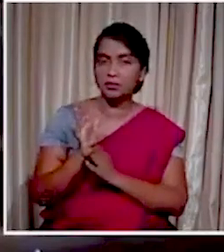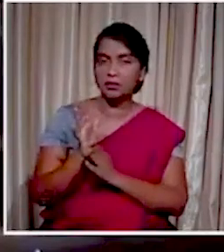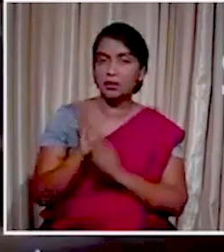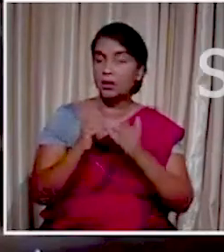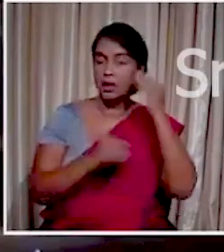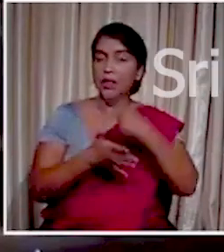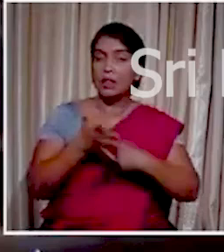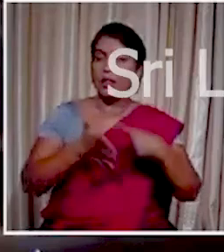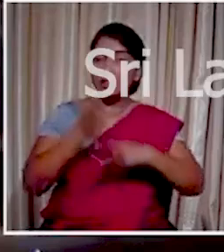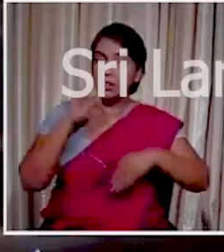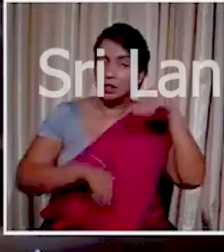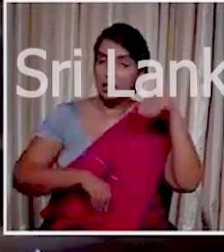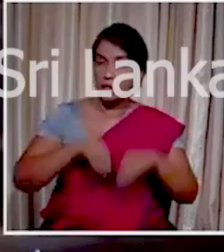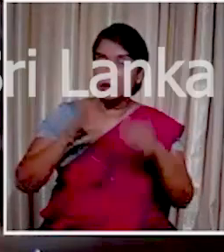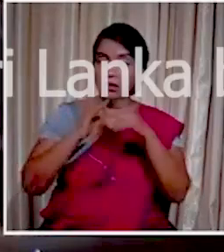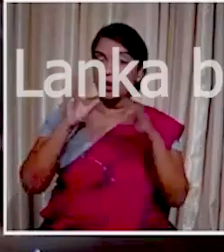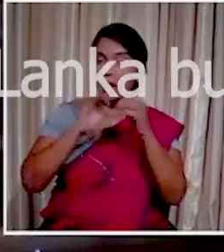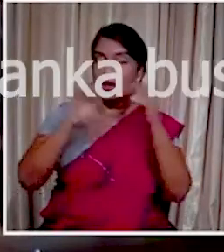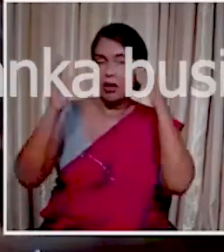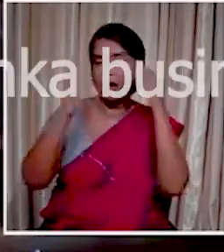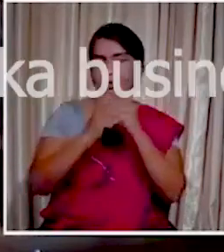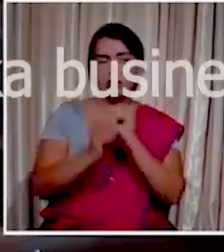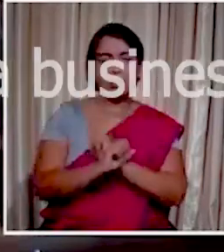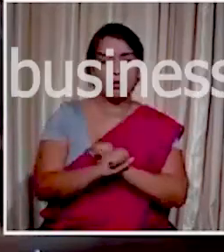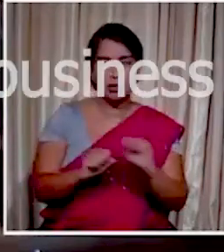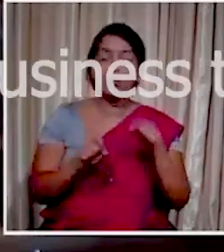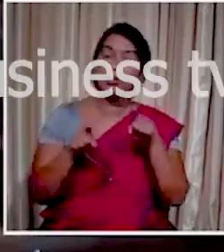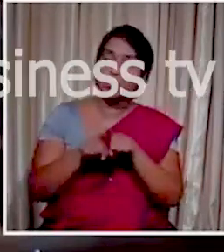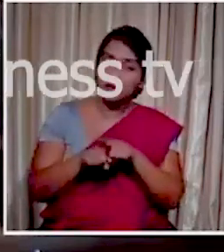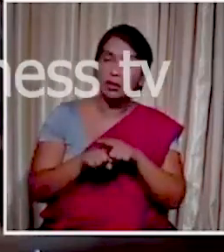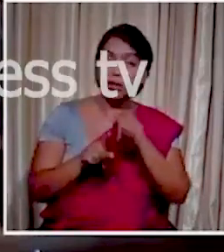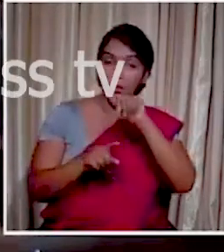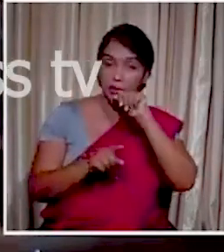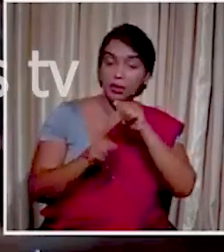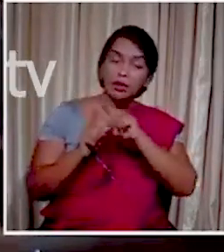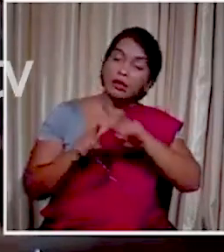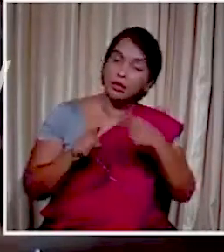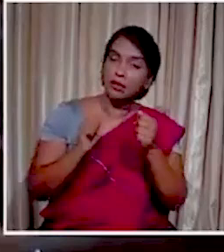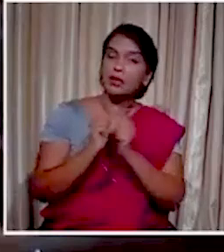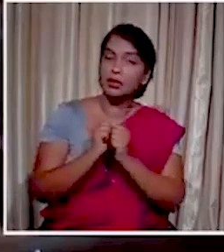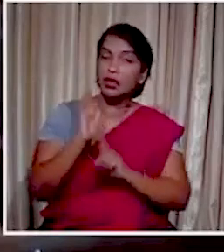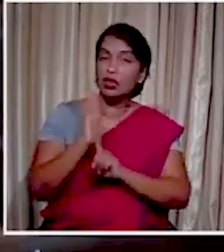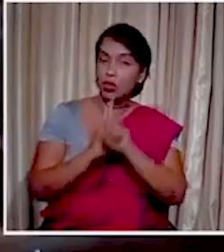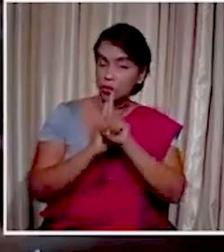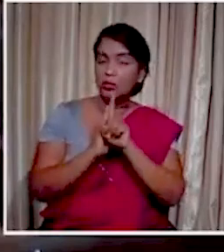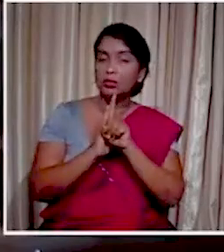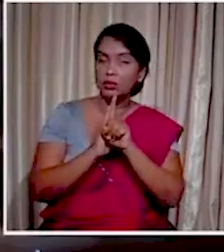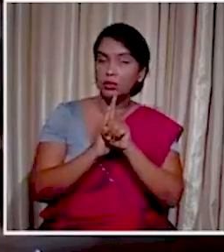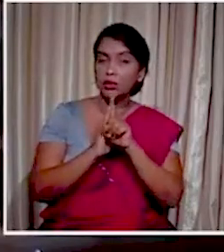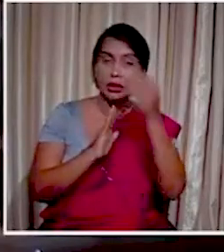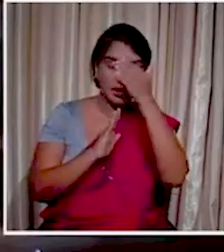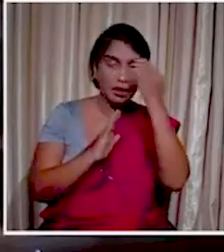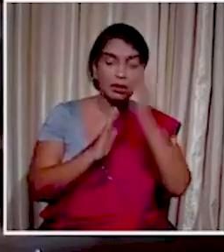अनागत देशपालन अरमुनक नोमेति सह इमतनतुरु एक्तनतुरु उत्तरे नियोजने करन